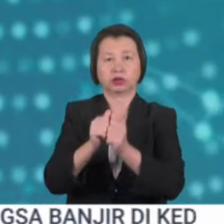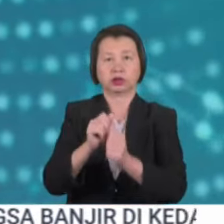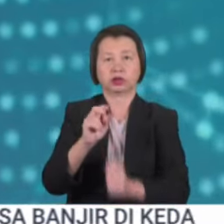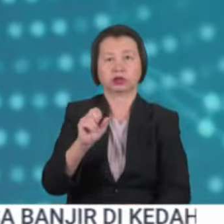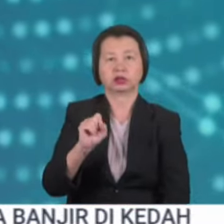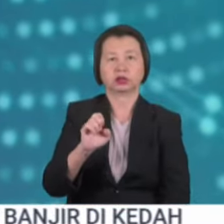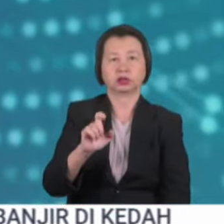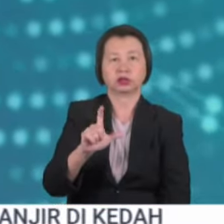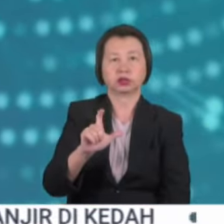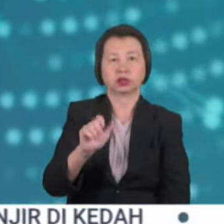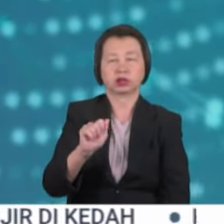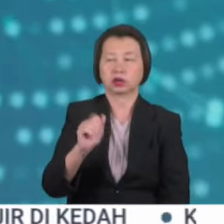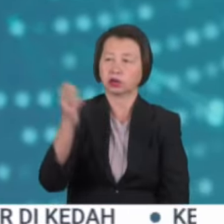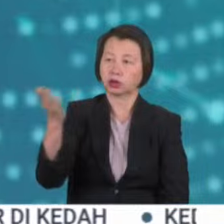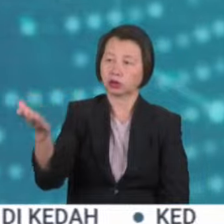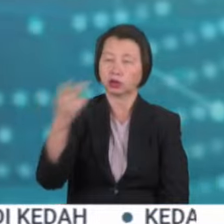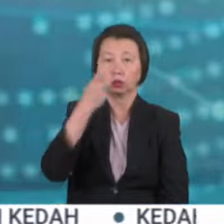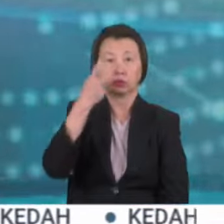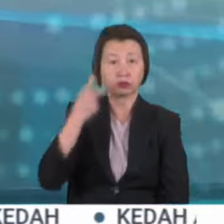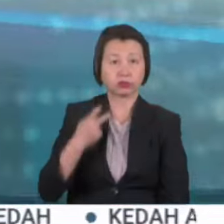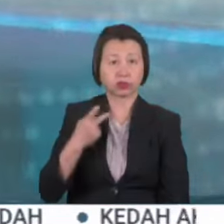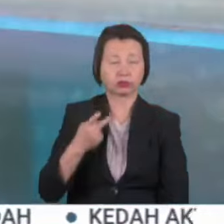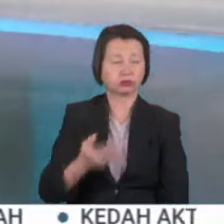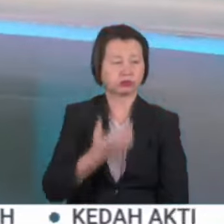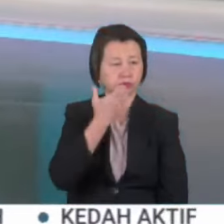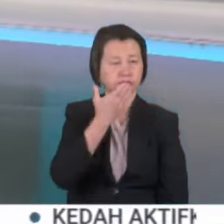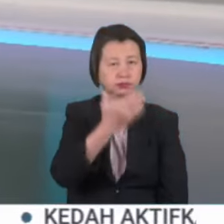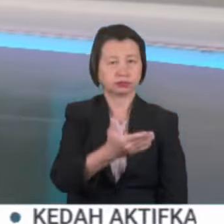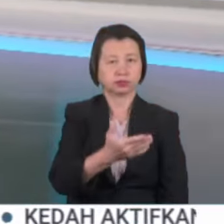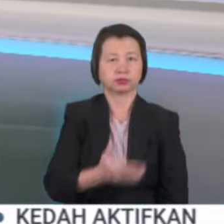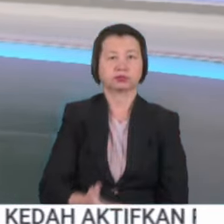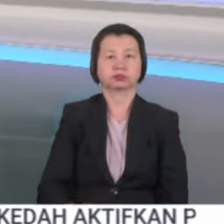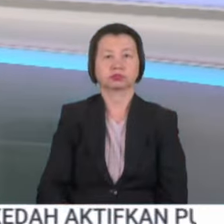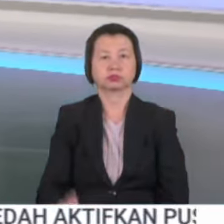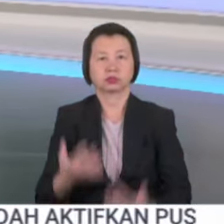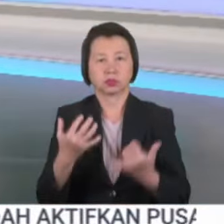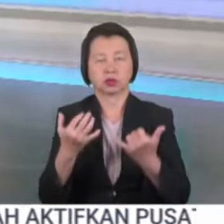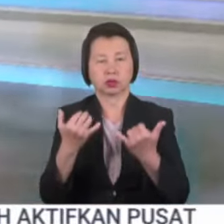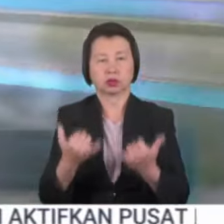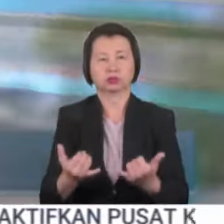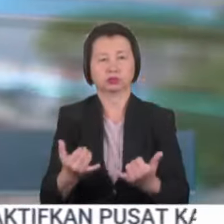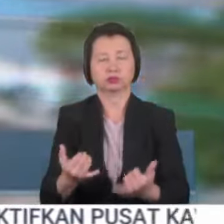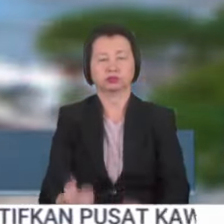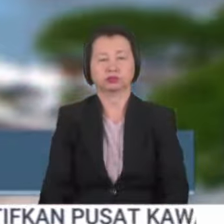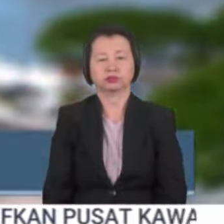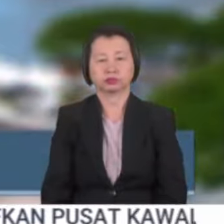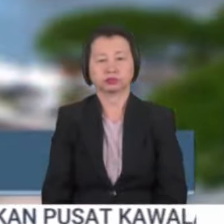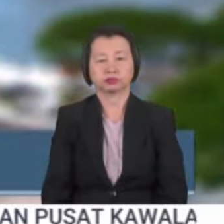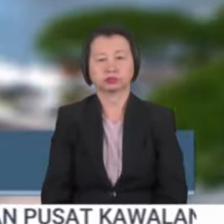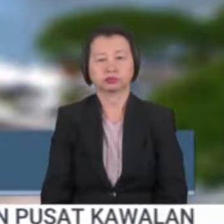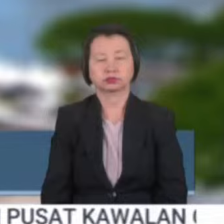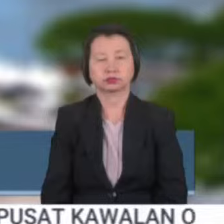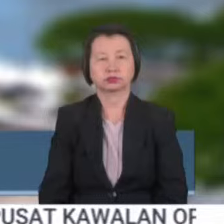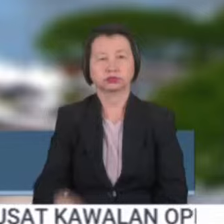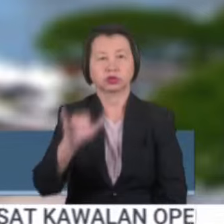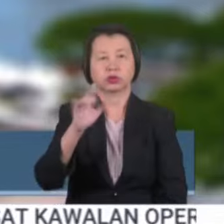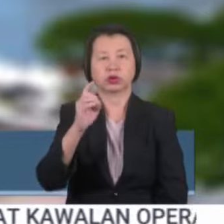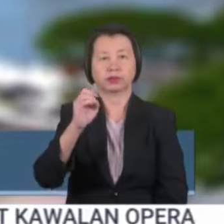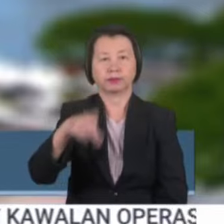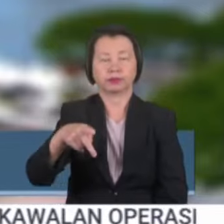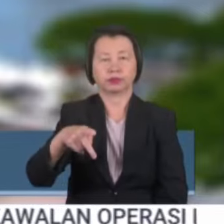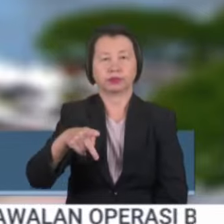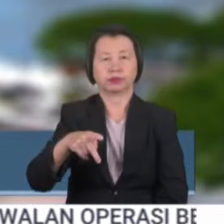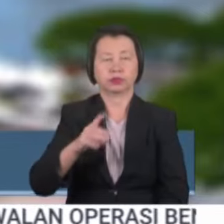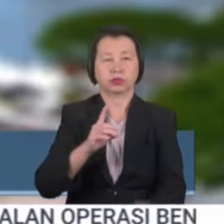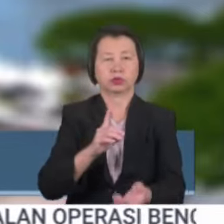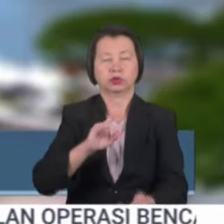Kuching. Norsila, silakan. Terima kasih, Otto. Sebelum itu, kita ke perkembangan ini terlebih dahulu. Yang di-Pertuan Negeri, Tun